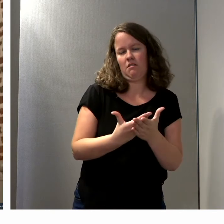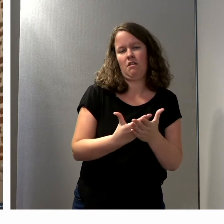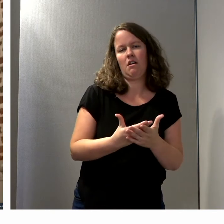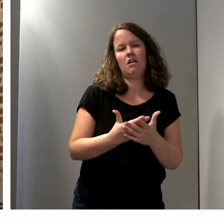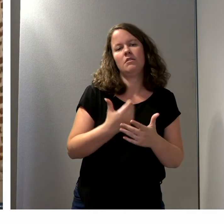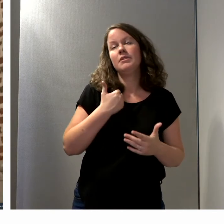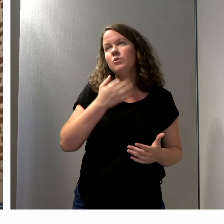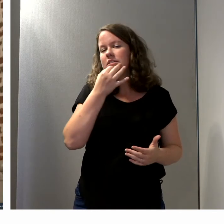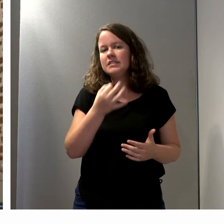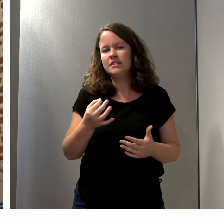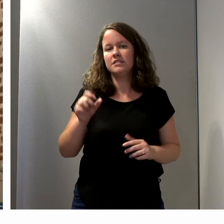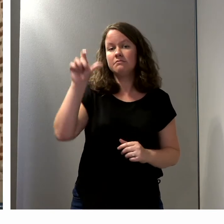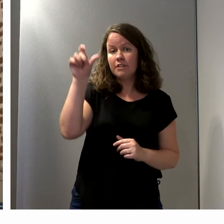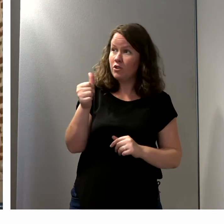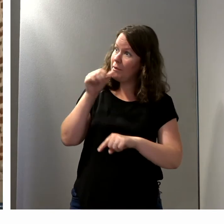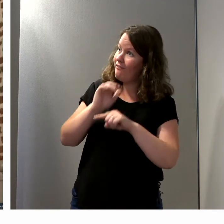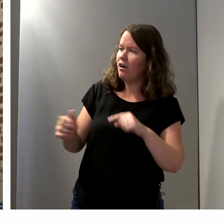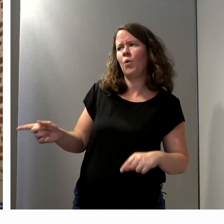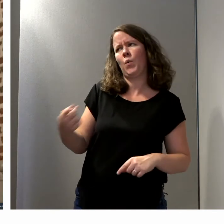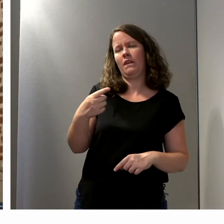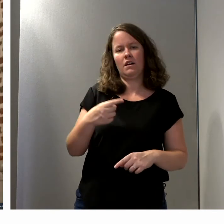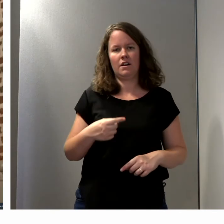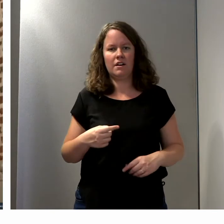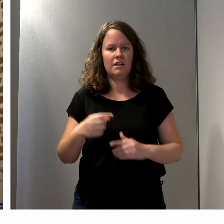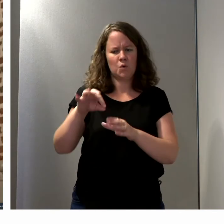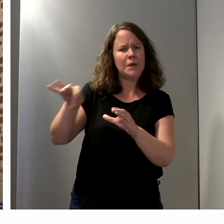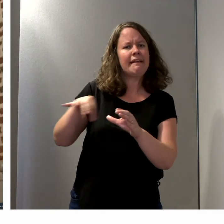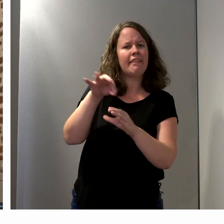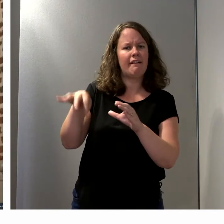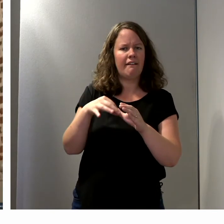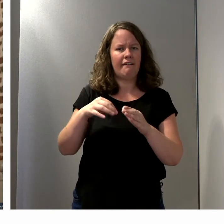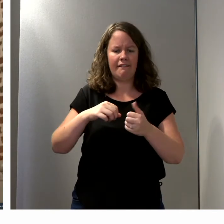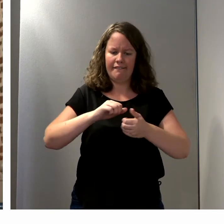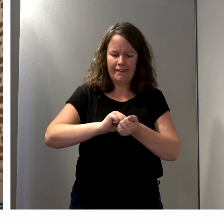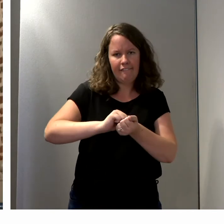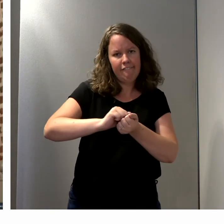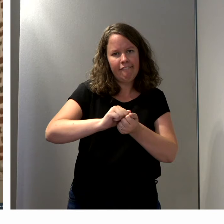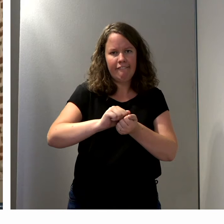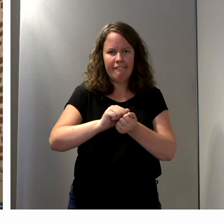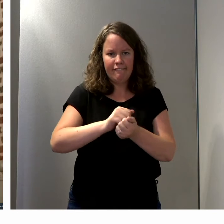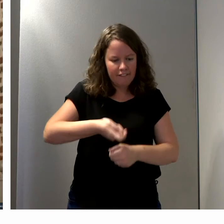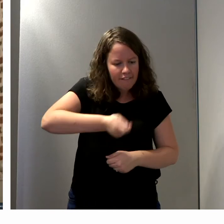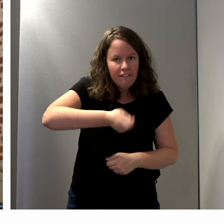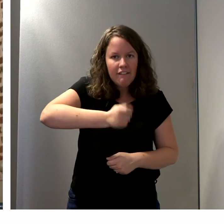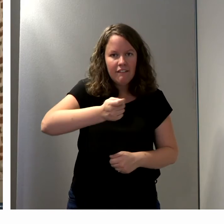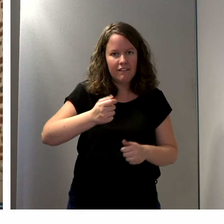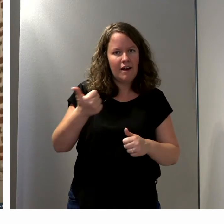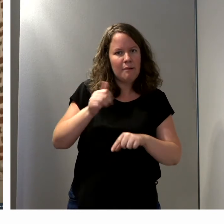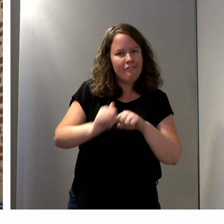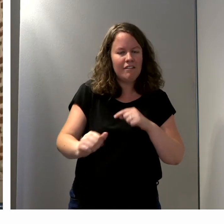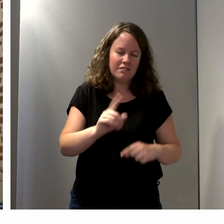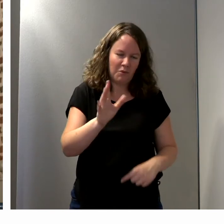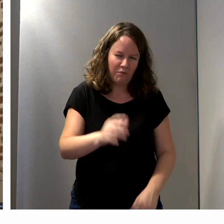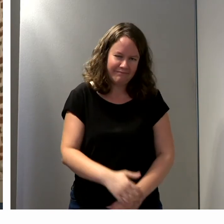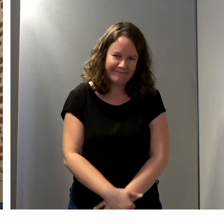cas, c'est la personne qui doit effectivement faire le menu du restaurant, faire la cuisine, vérifier que les casseroles sont en bon état. C'est pas sa